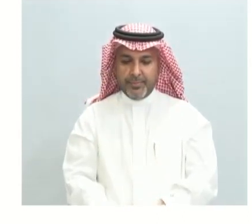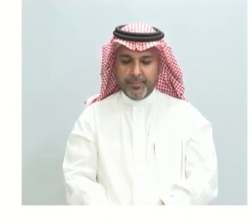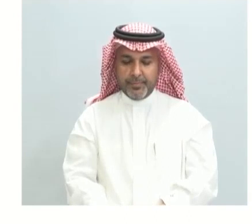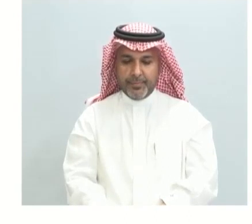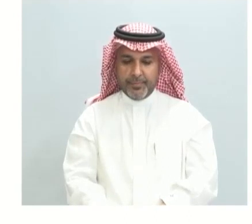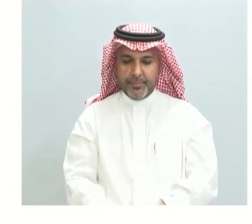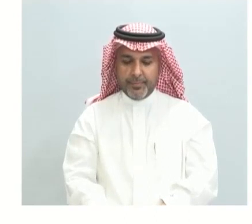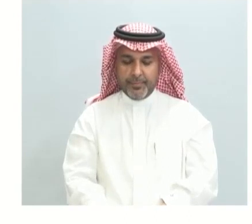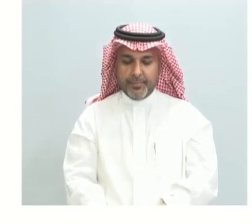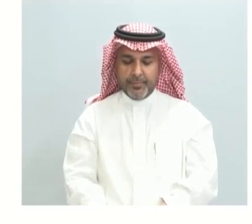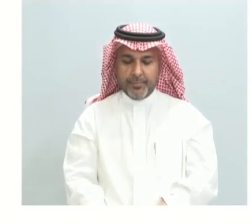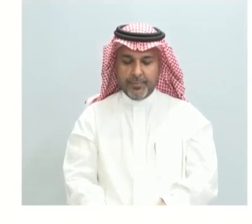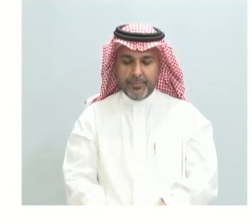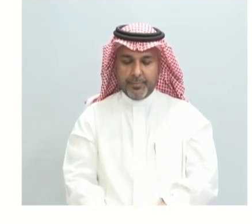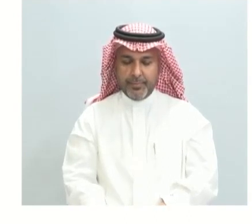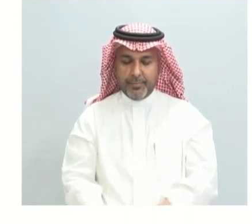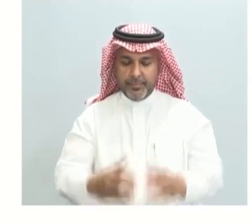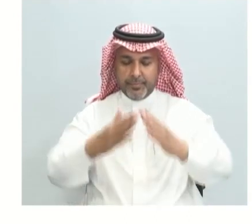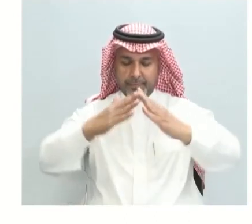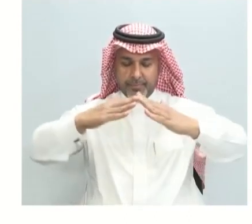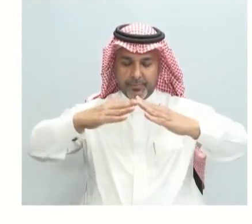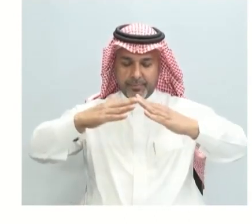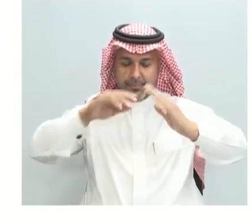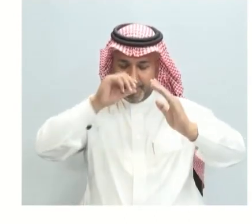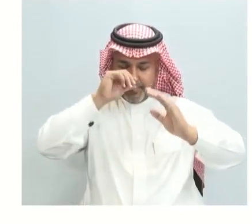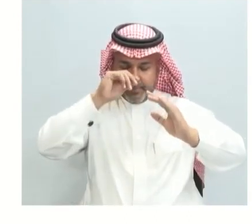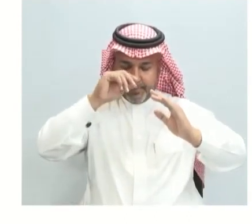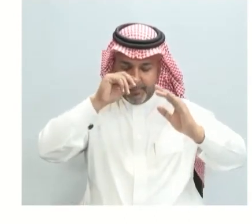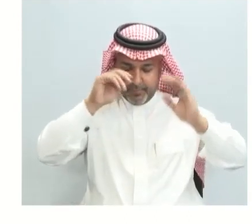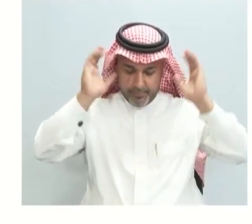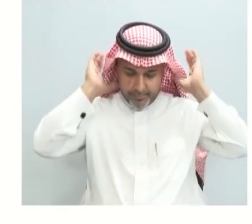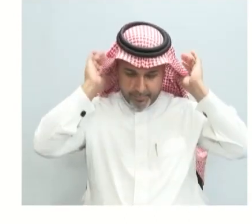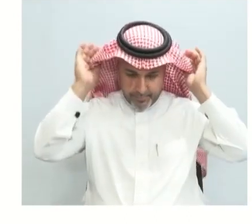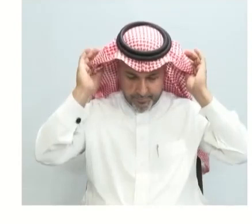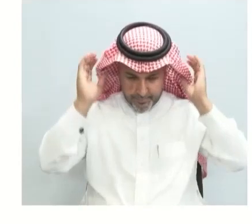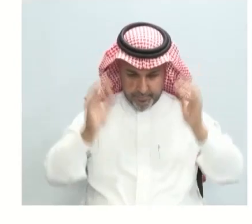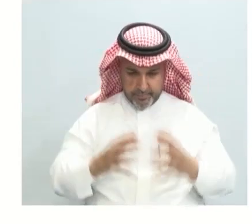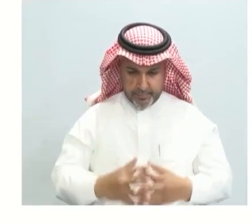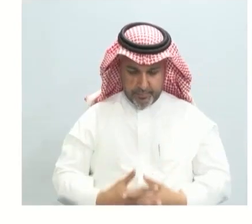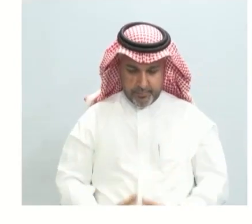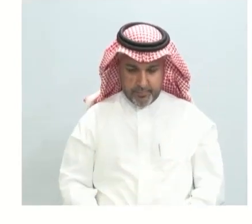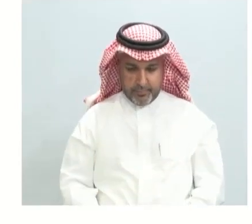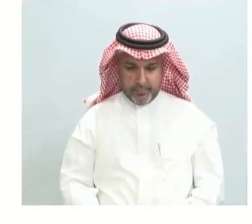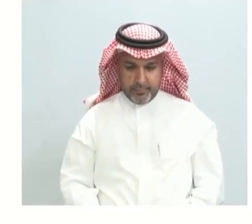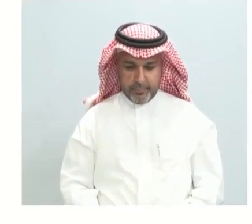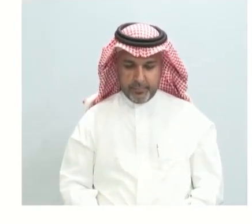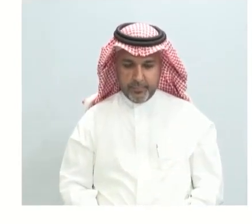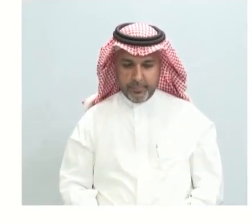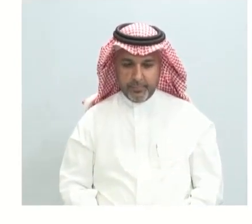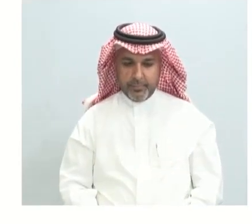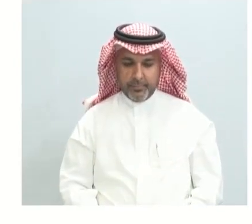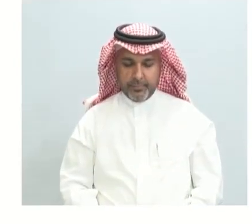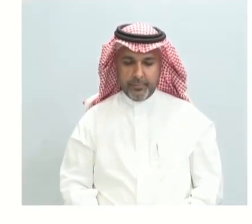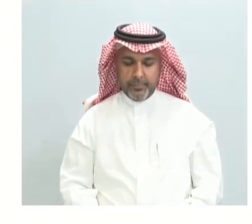زاويه منفرجه فلو انا طبقت عليها قانون الساين ما راح يطلع معي الناتج على فكره لو طبقت قانون الساين ما راح يطلعلي